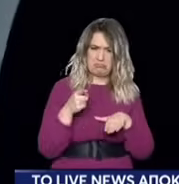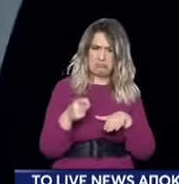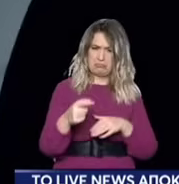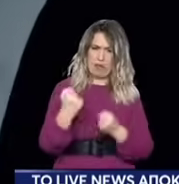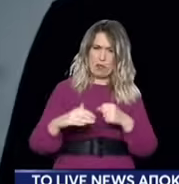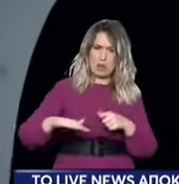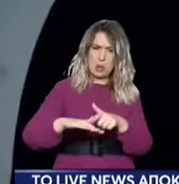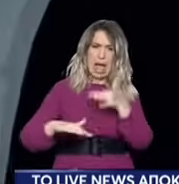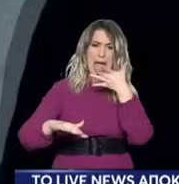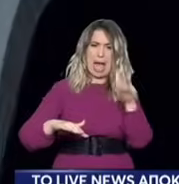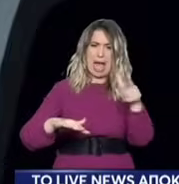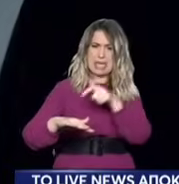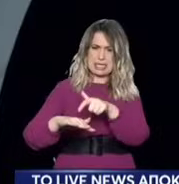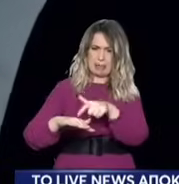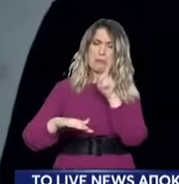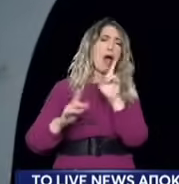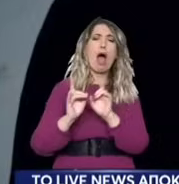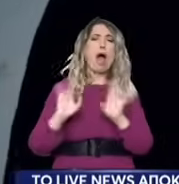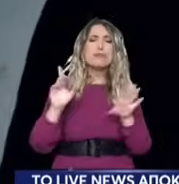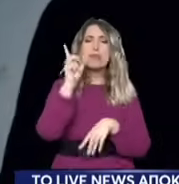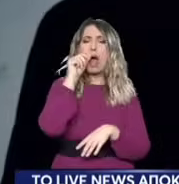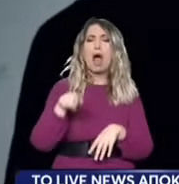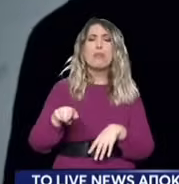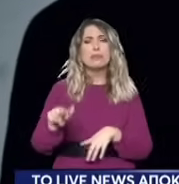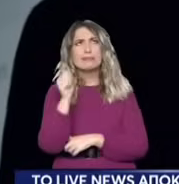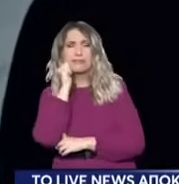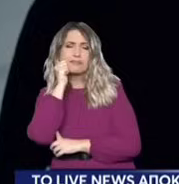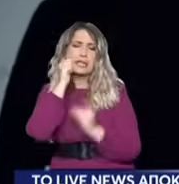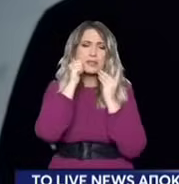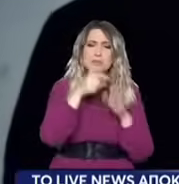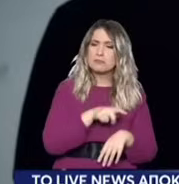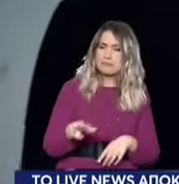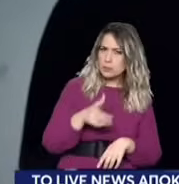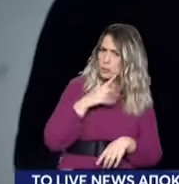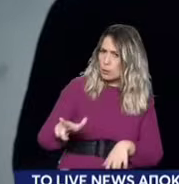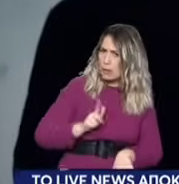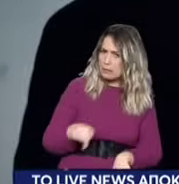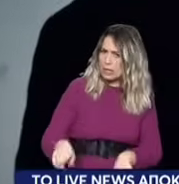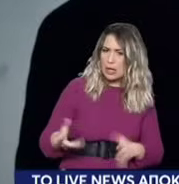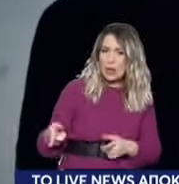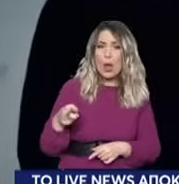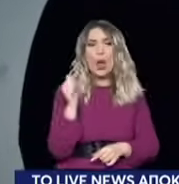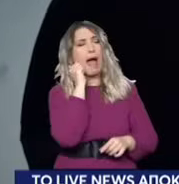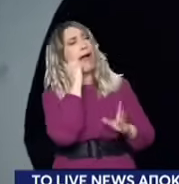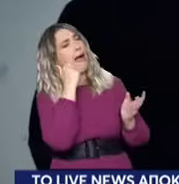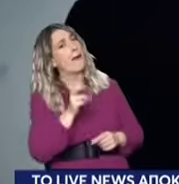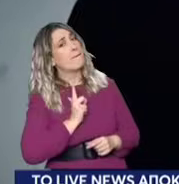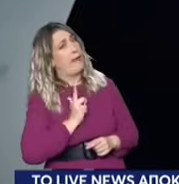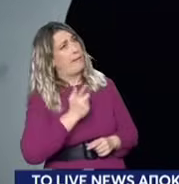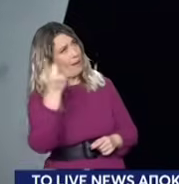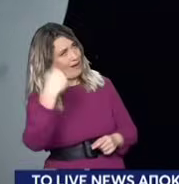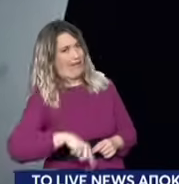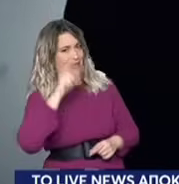και έξω από αυτό βρισκόταν ένας άγνωστος άνδρας που μιλούσε στο κινητό. Τον ρώτησα για ποιο λόγο βρίσκεται εδώ και μου απάντησε ότι περιμένει τον κατηγορούμενο.